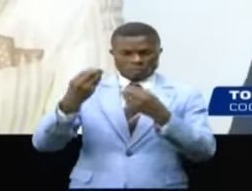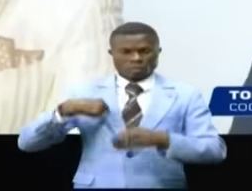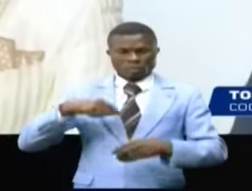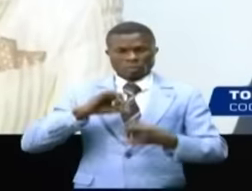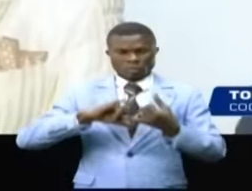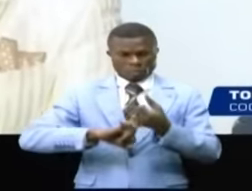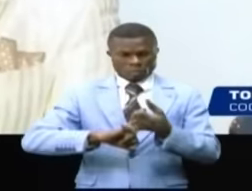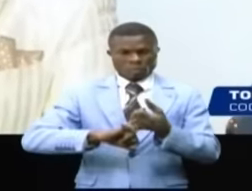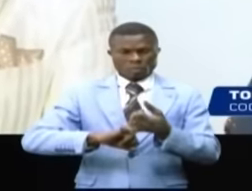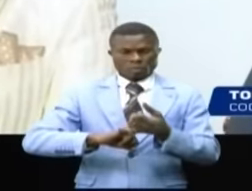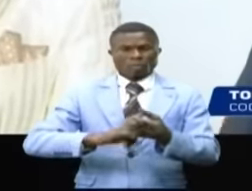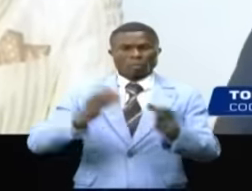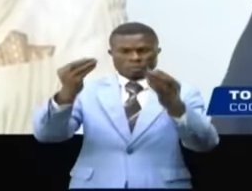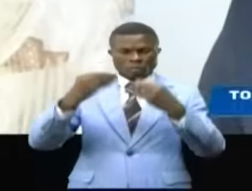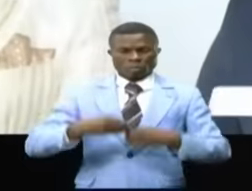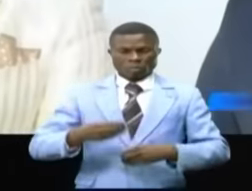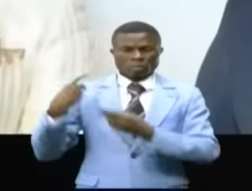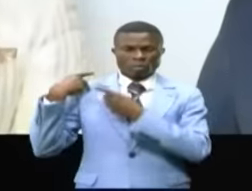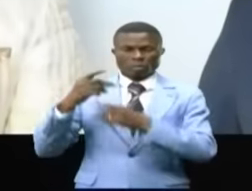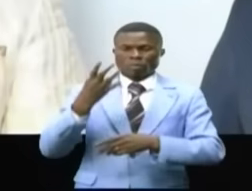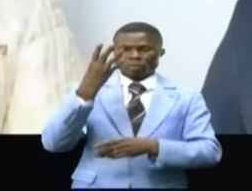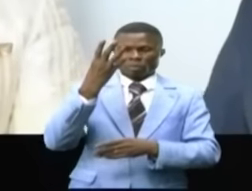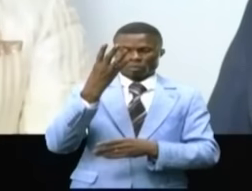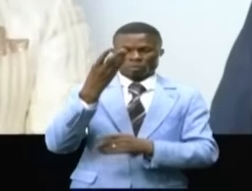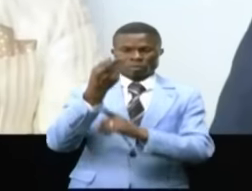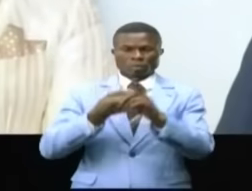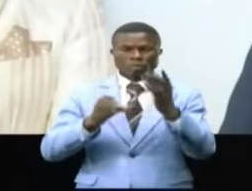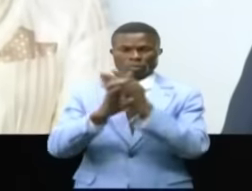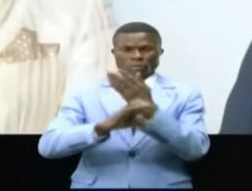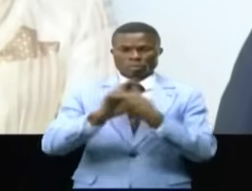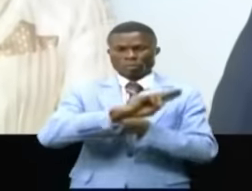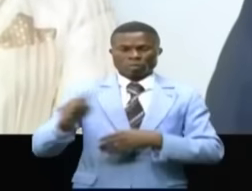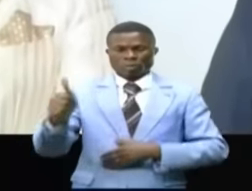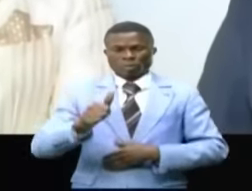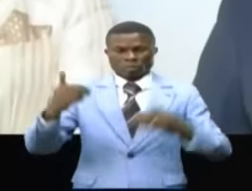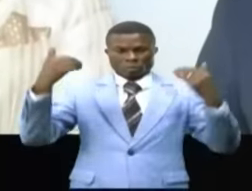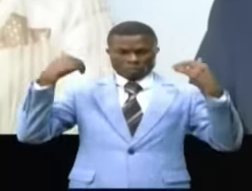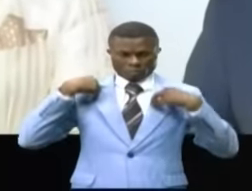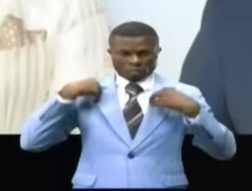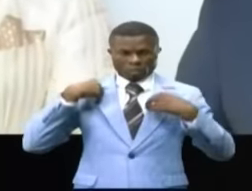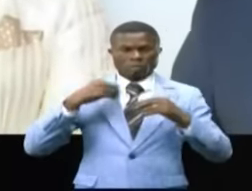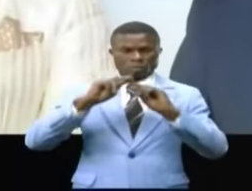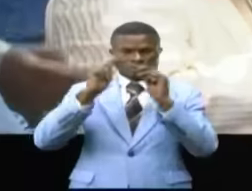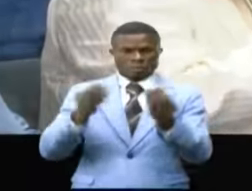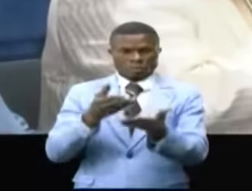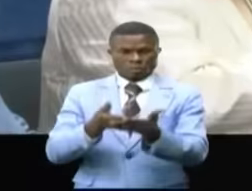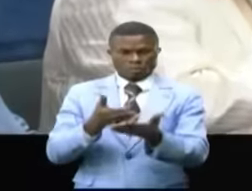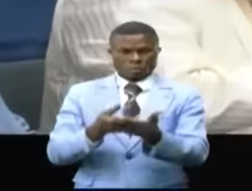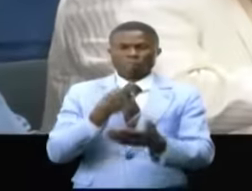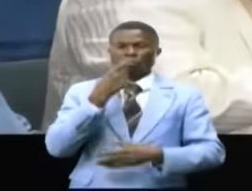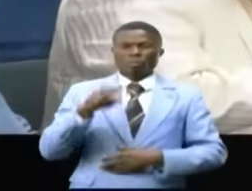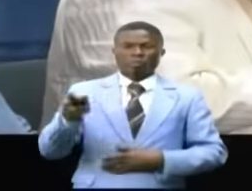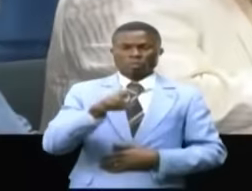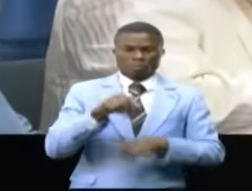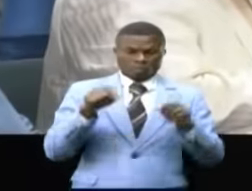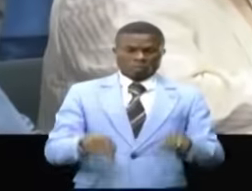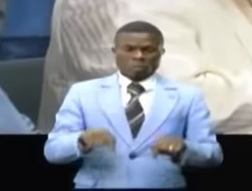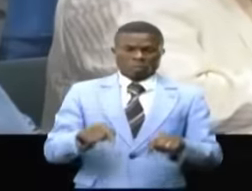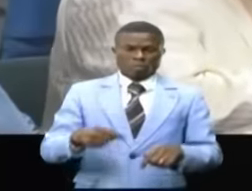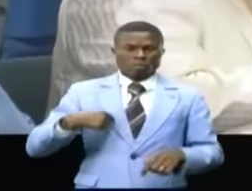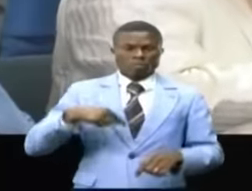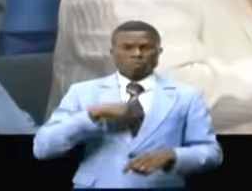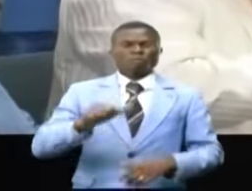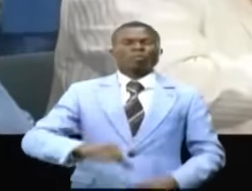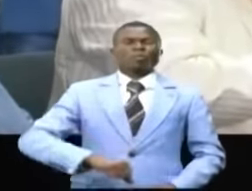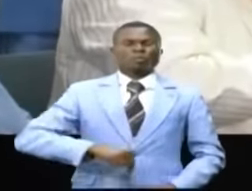qui nous a placés depuis le 4 août 2021 à la tête du PDDRCS, comme je l'avais dit. Mais aujourd'hui, nous sommes